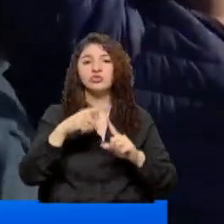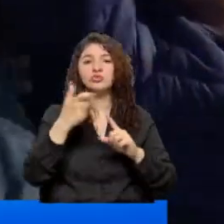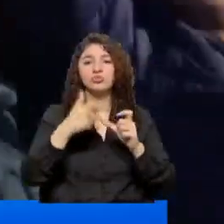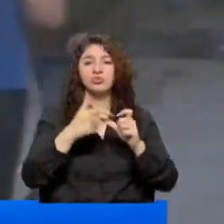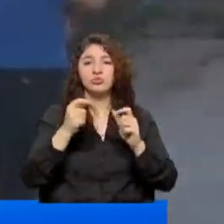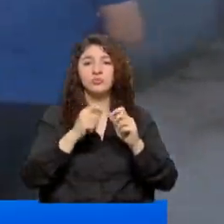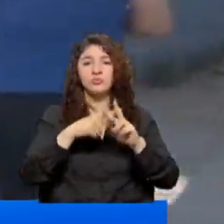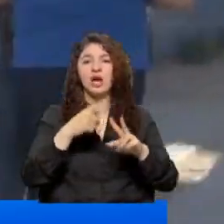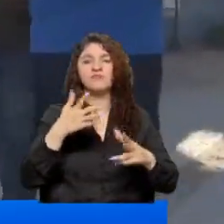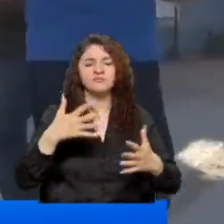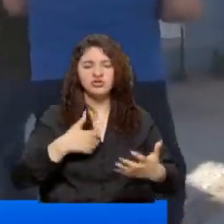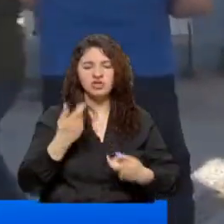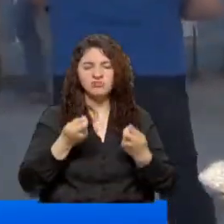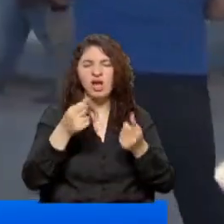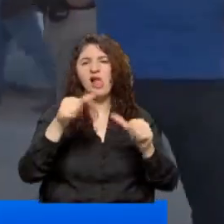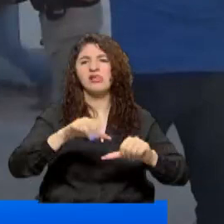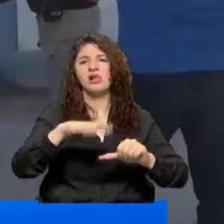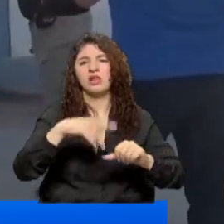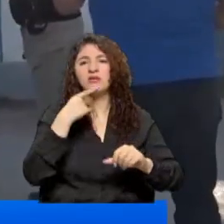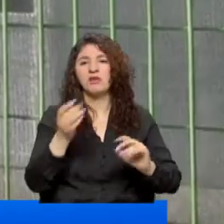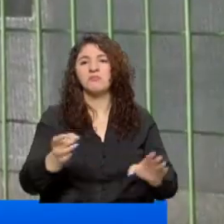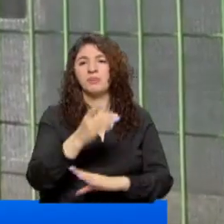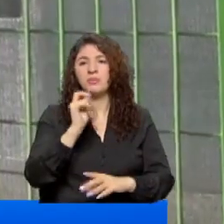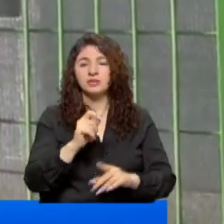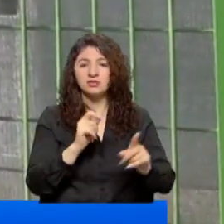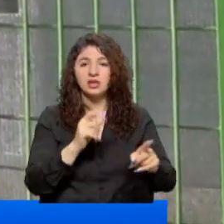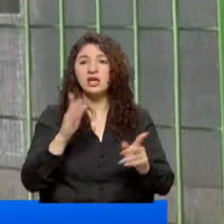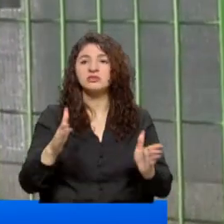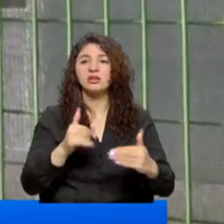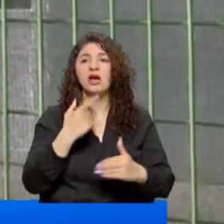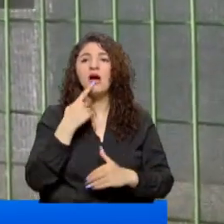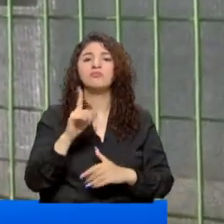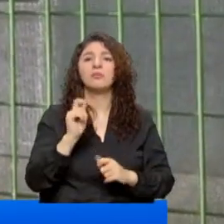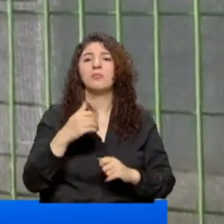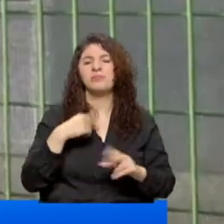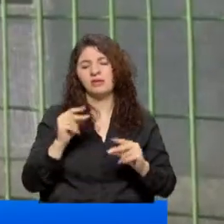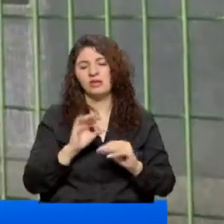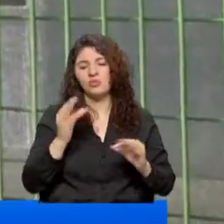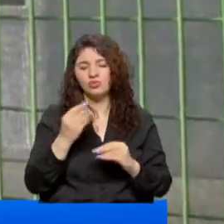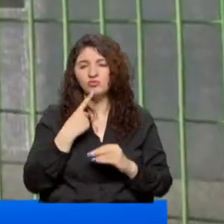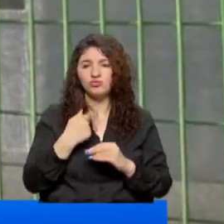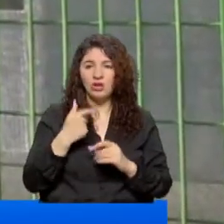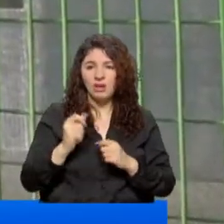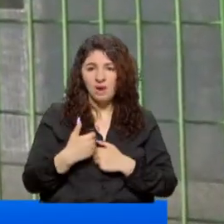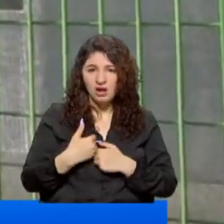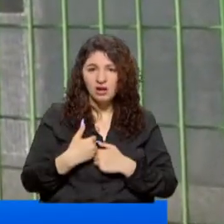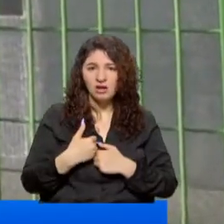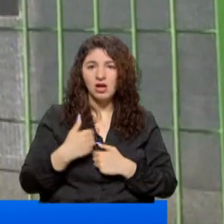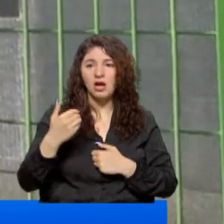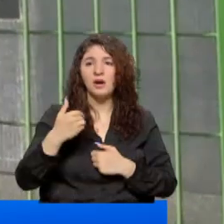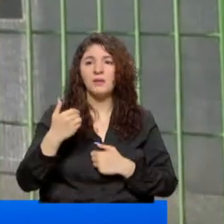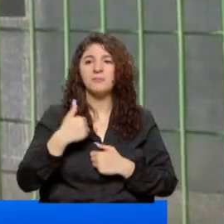Tuğba onay performans düşüklüğü gerekçesiyle işten çıkarıldı sendikadan bahsedilme den beni yetersiz olduğunu söyleyerek